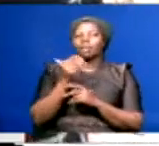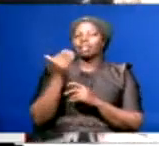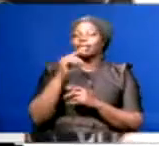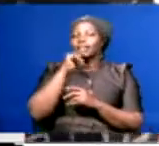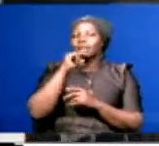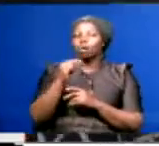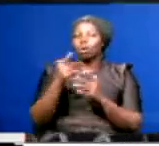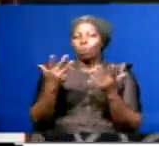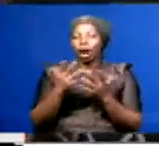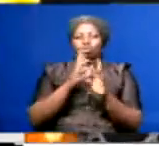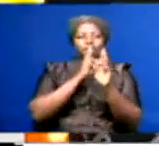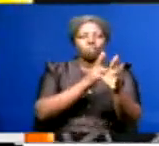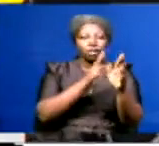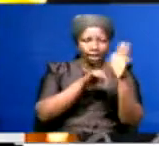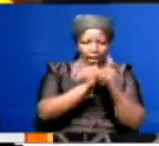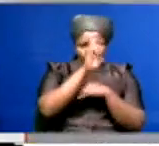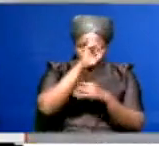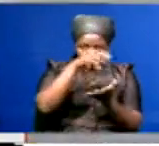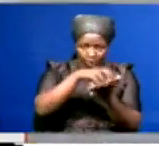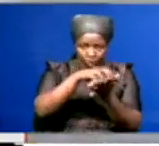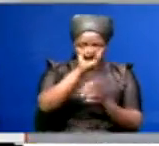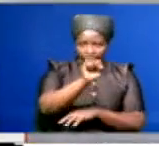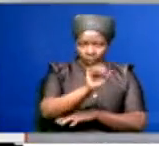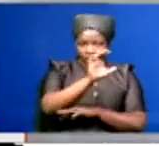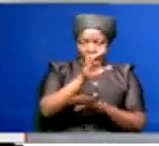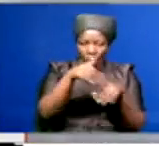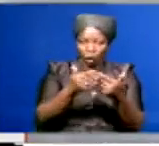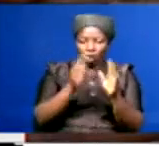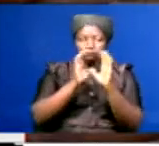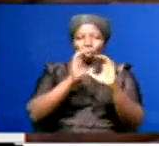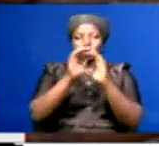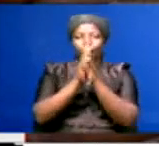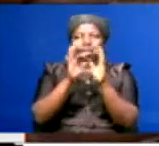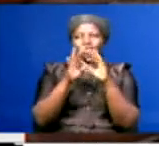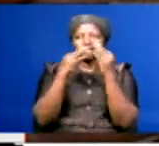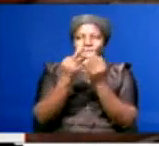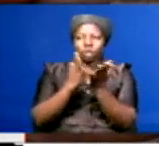mtaani South C au kuwasiliana na familia kupitia nambari ya simu